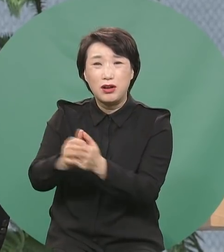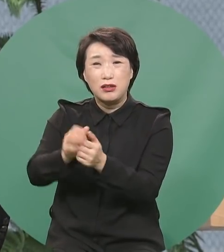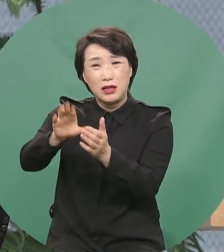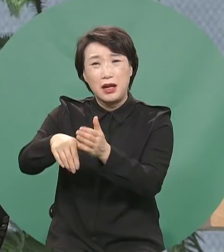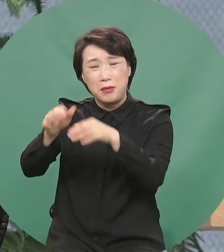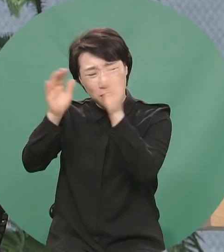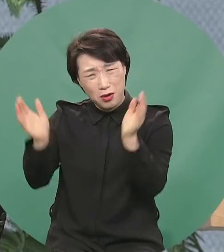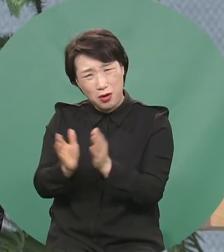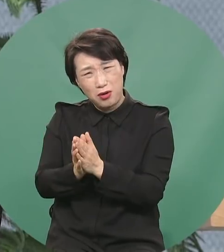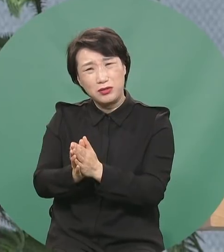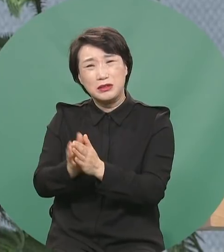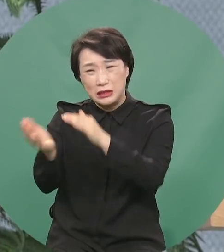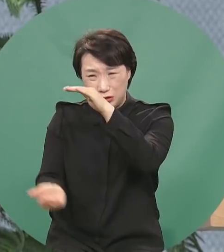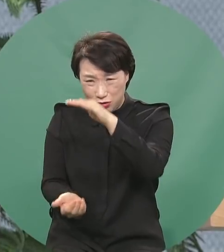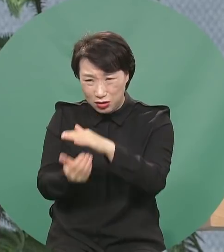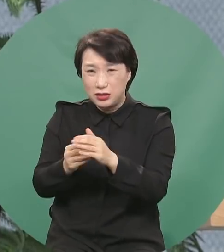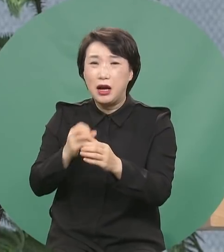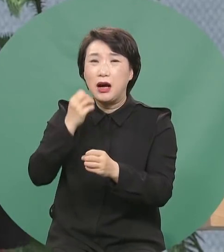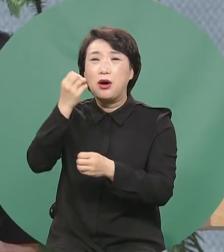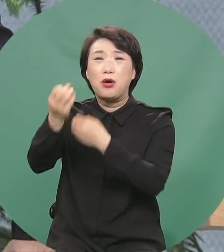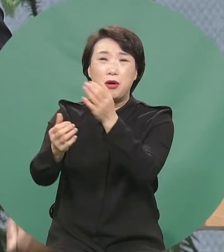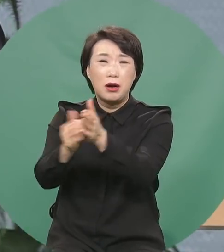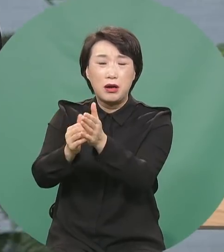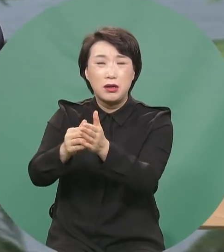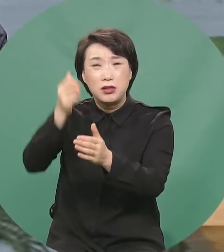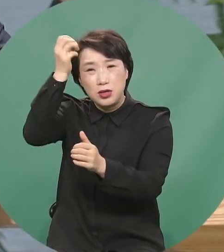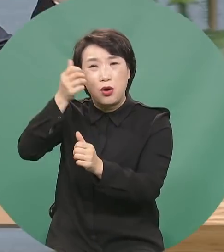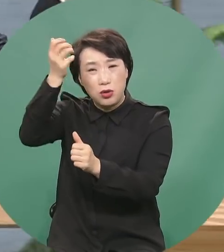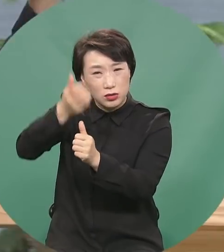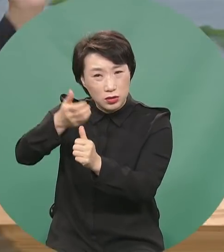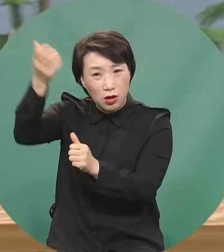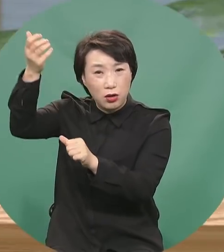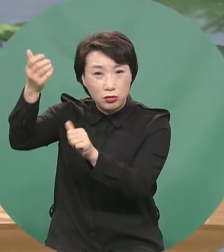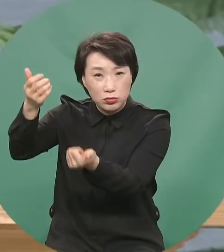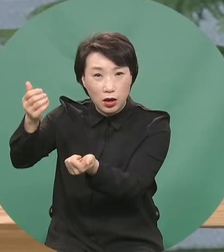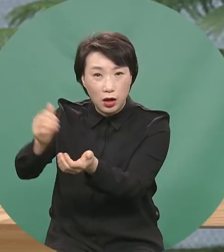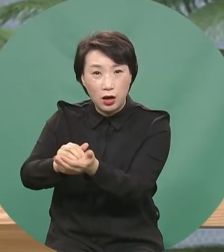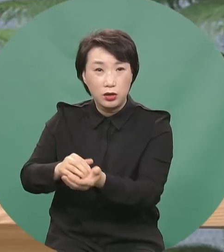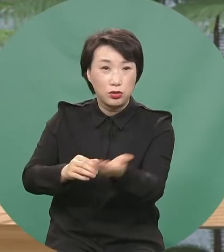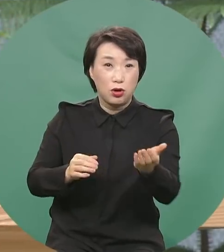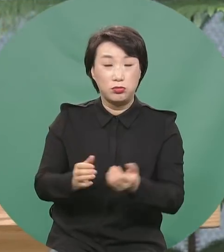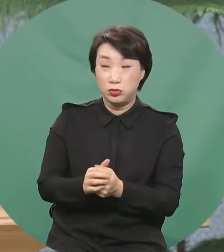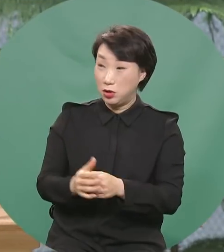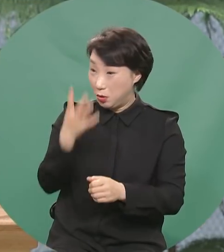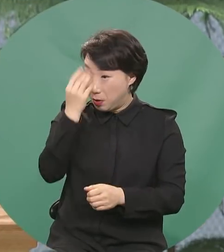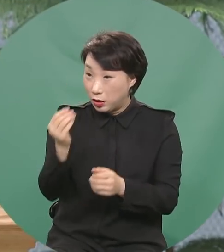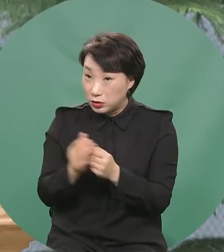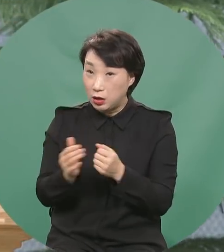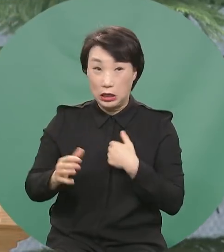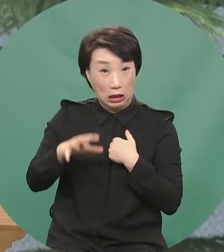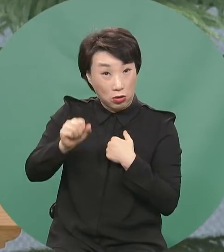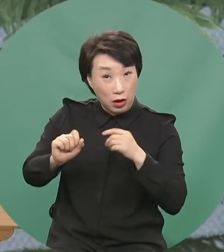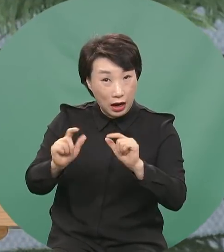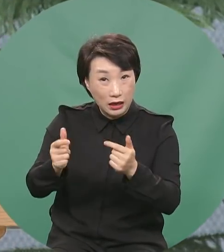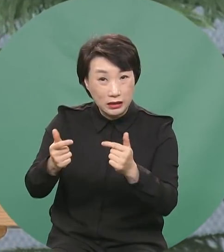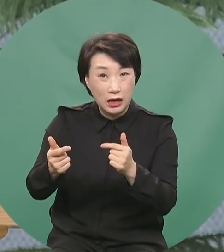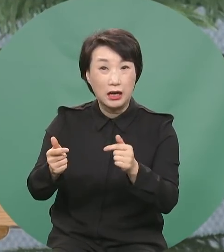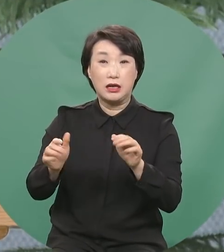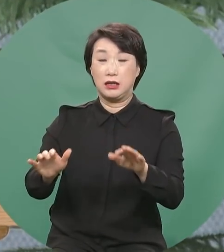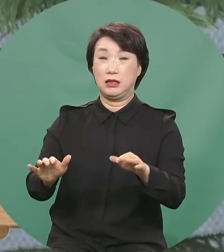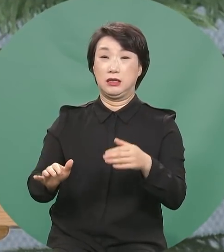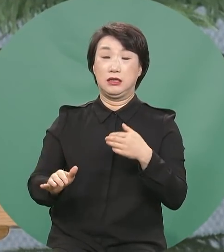이루었다고 영원히 떠나시네. 보았다고 내 것이 아니라 살았다고 내 것이